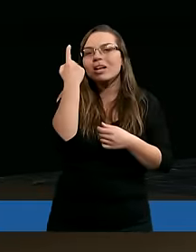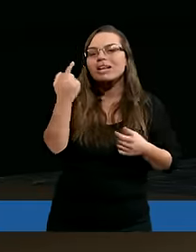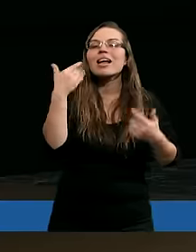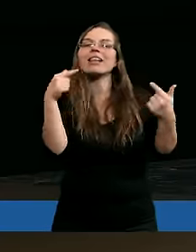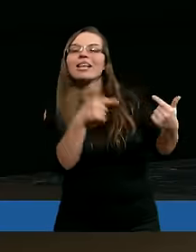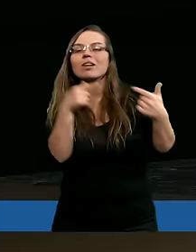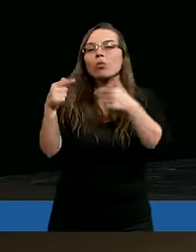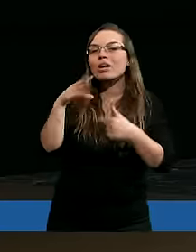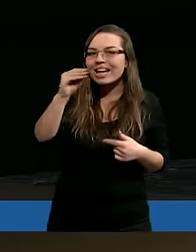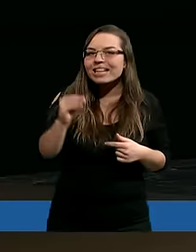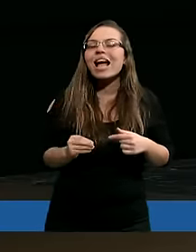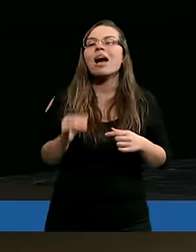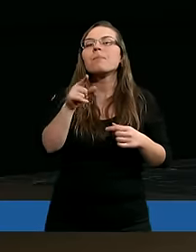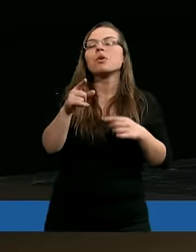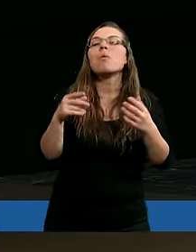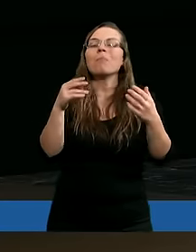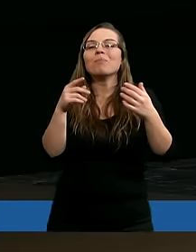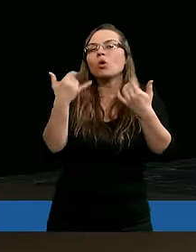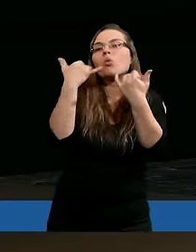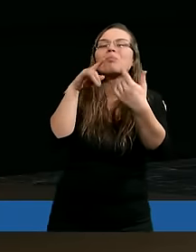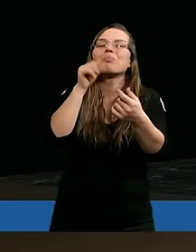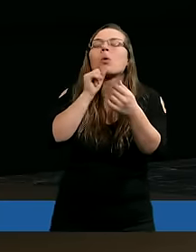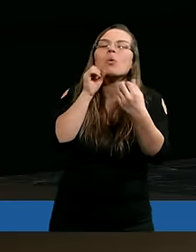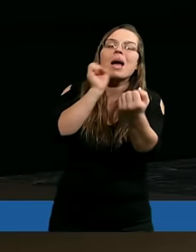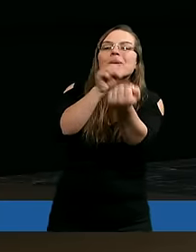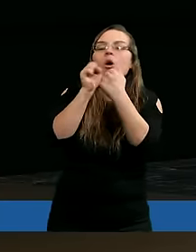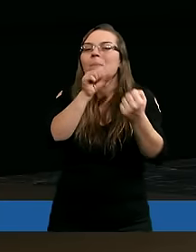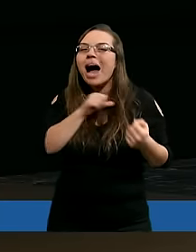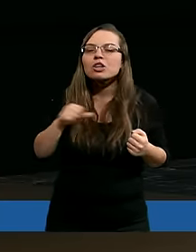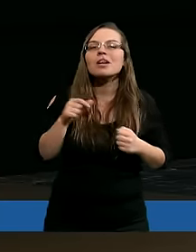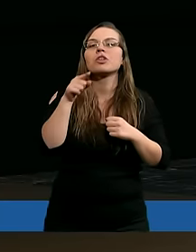inteligentny dyskutuje, przekomarza się, tak, jakieś daje propozycje,